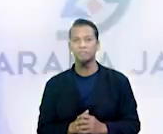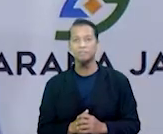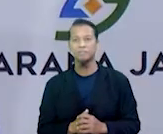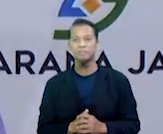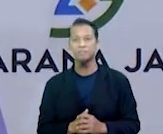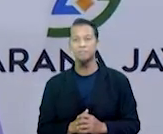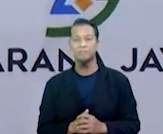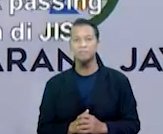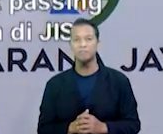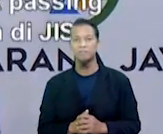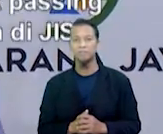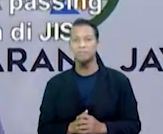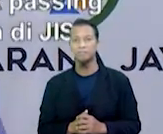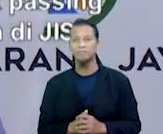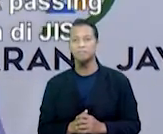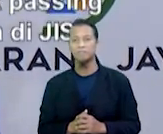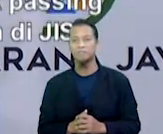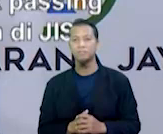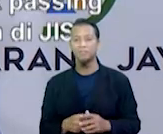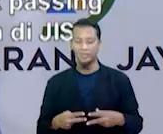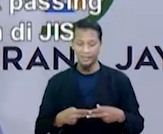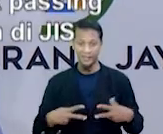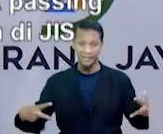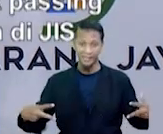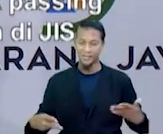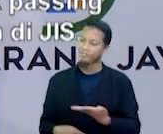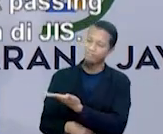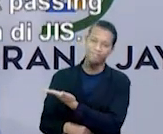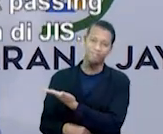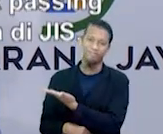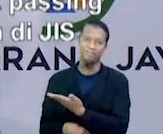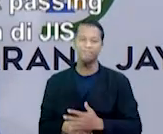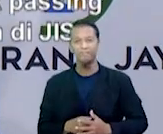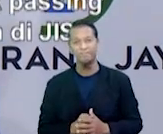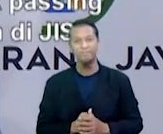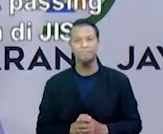The stadium is very nice and it's so good to play football.